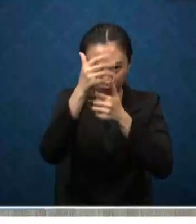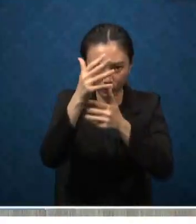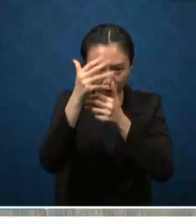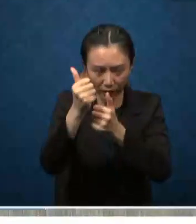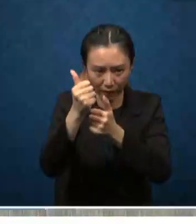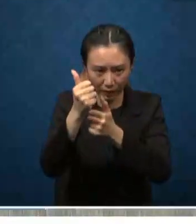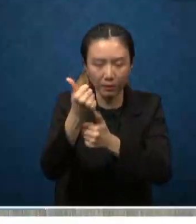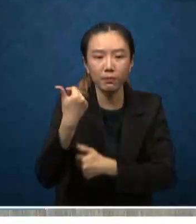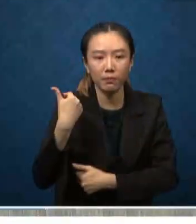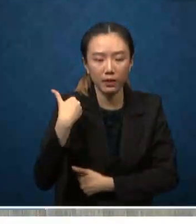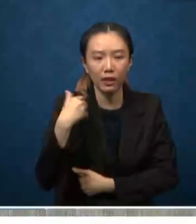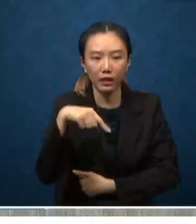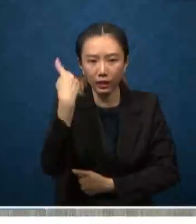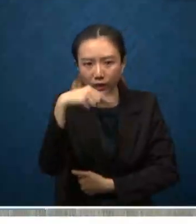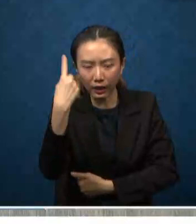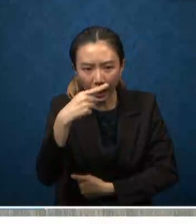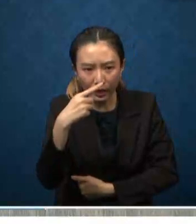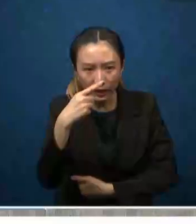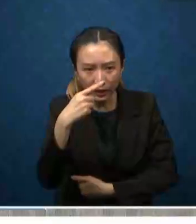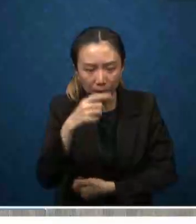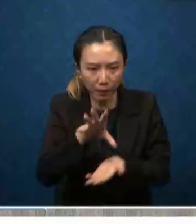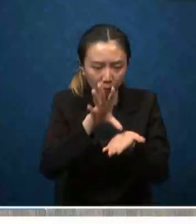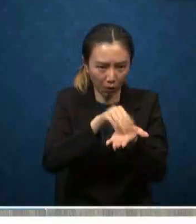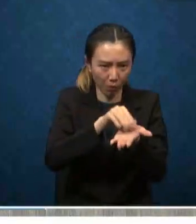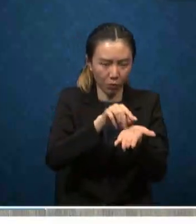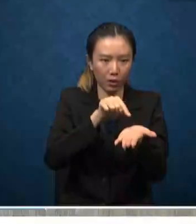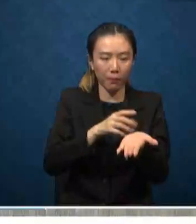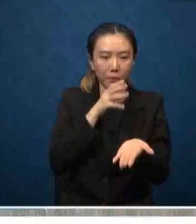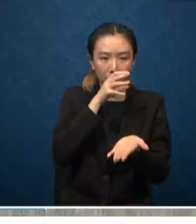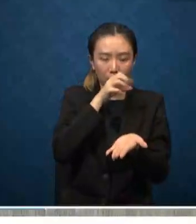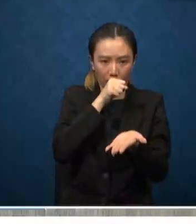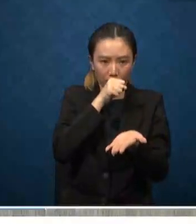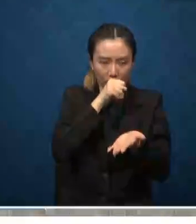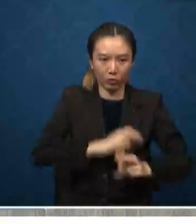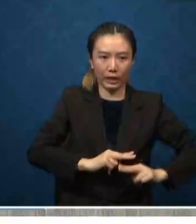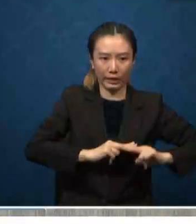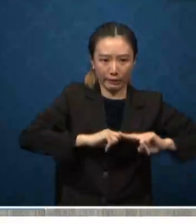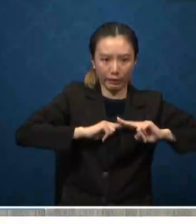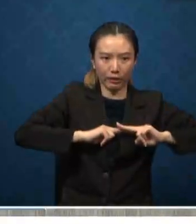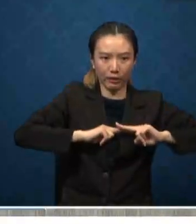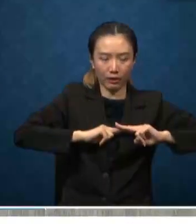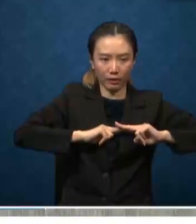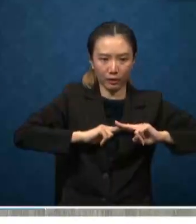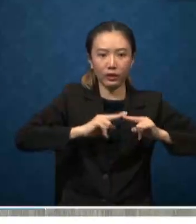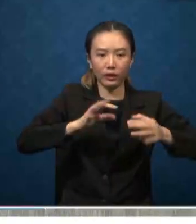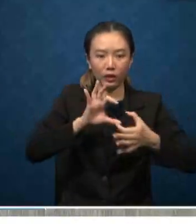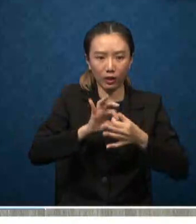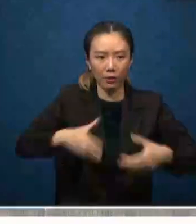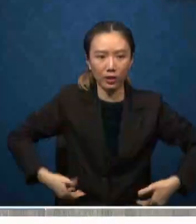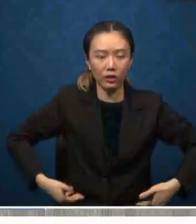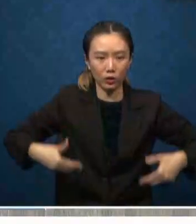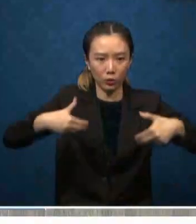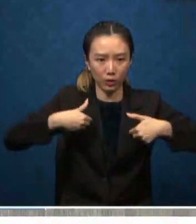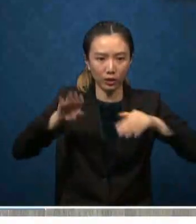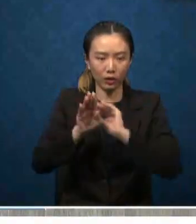ทุกคนที่เป็นเจ้าของข้อมูลมีสิทธิ์ในความเป็นส่วนตัวในชีวิตครอบครั